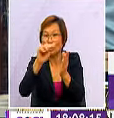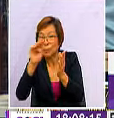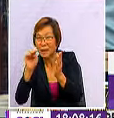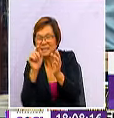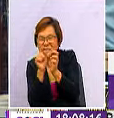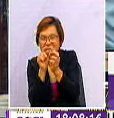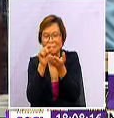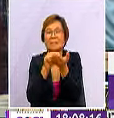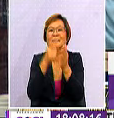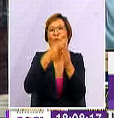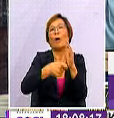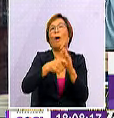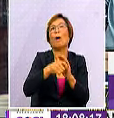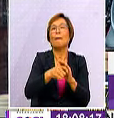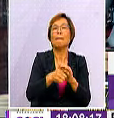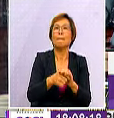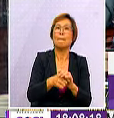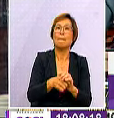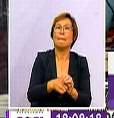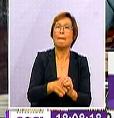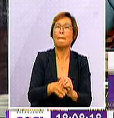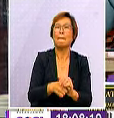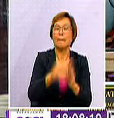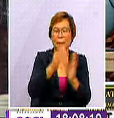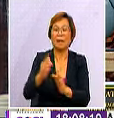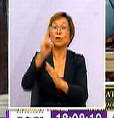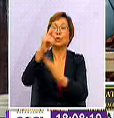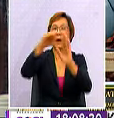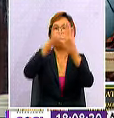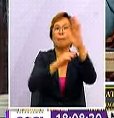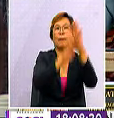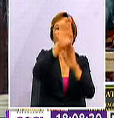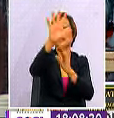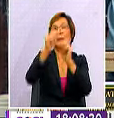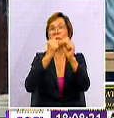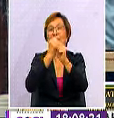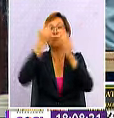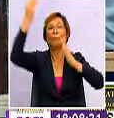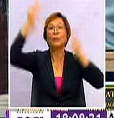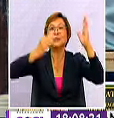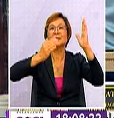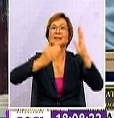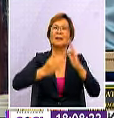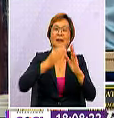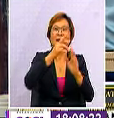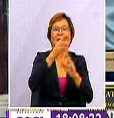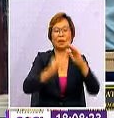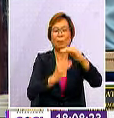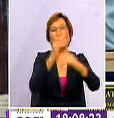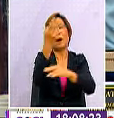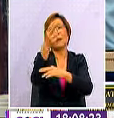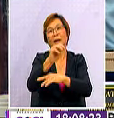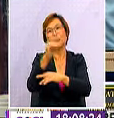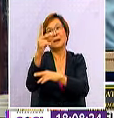Datuk Yang di-Pertua, strategi kedua ialah berkaitan dengan agenda pembangunan 5 tahun negara di bawah rancangan Malaysia